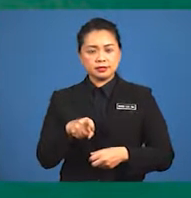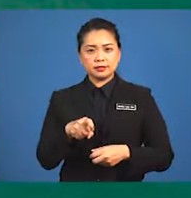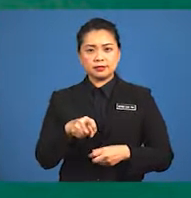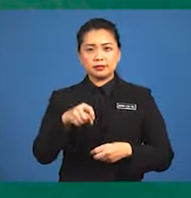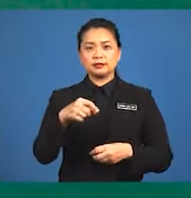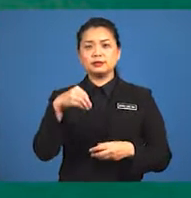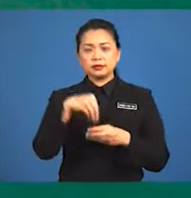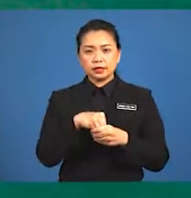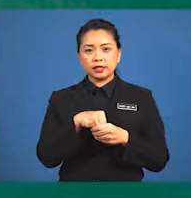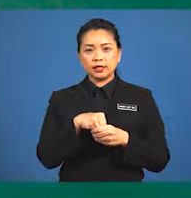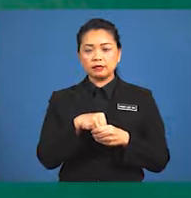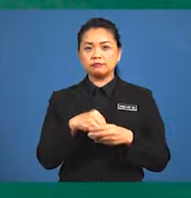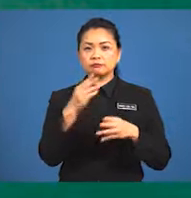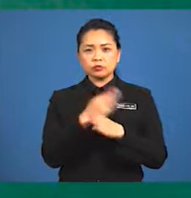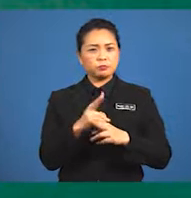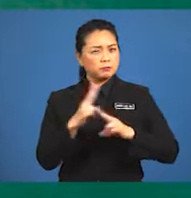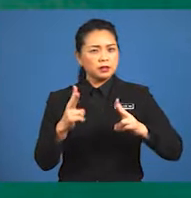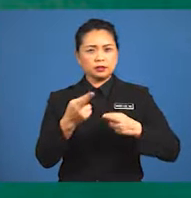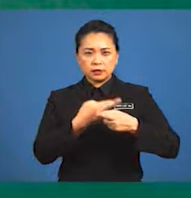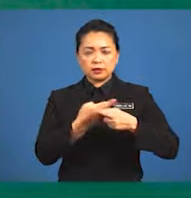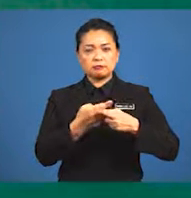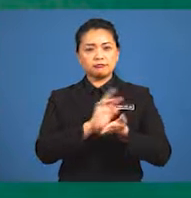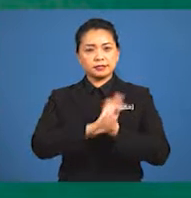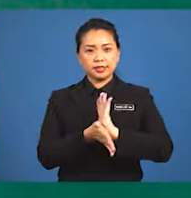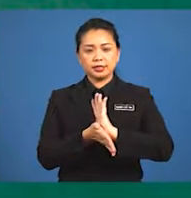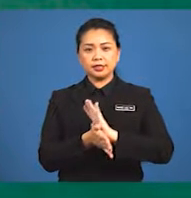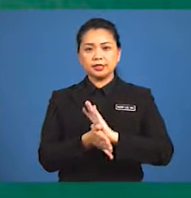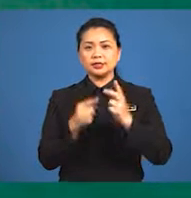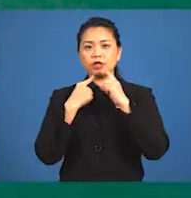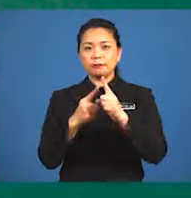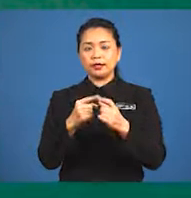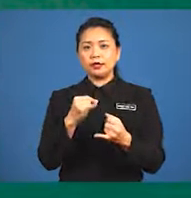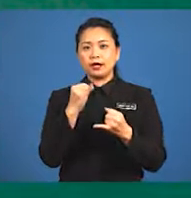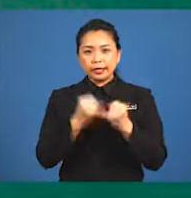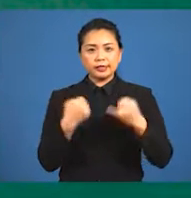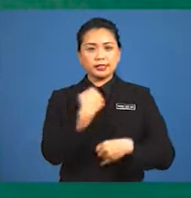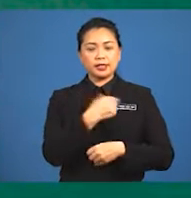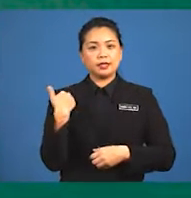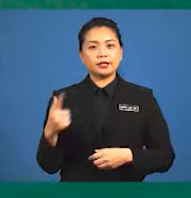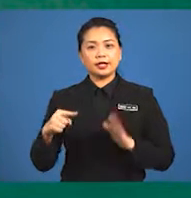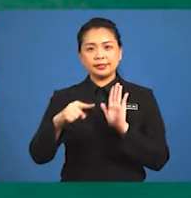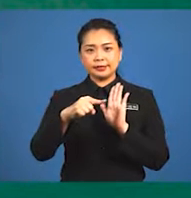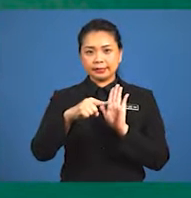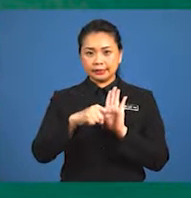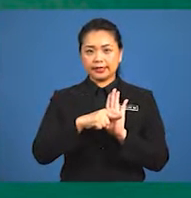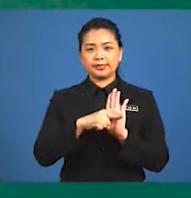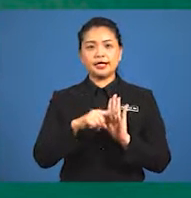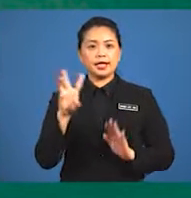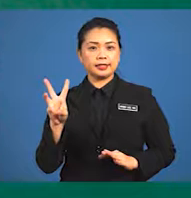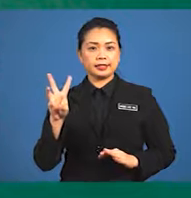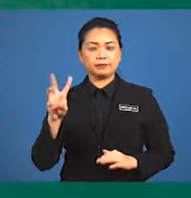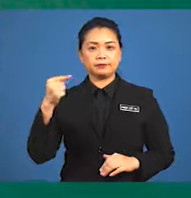dalam sebutan termudah. Maka, jawapan akhir kita adalah negatif